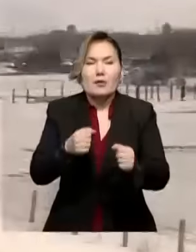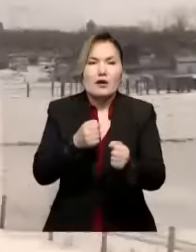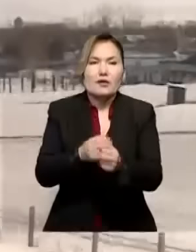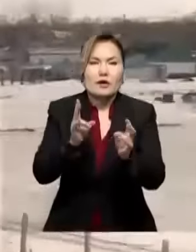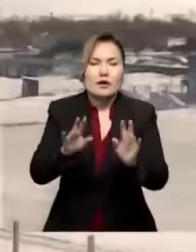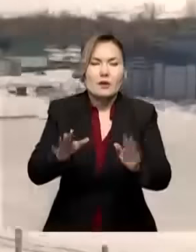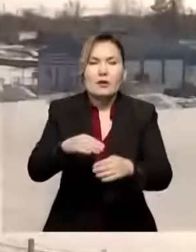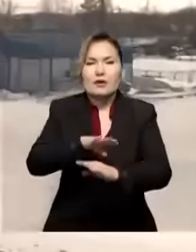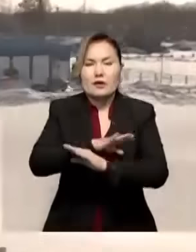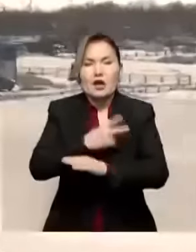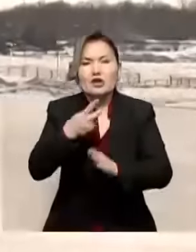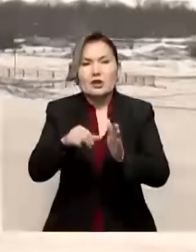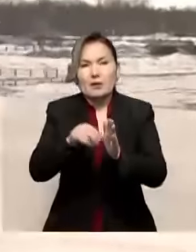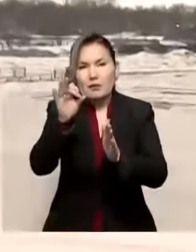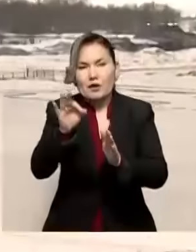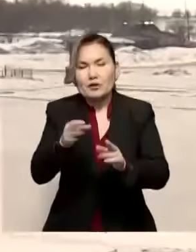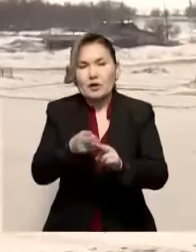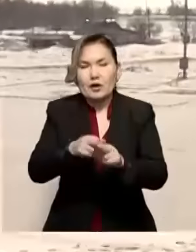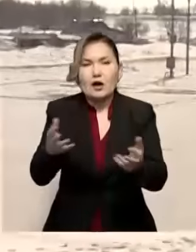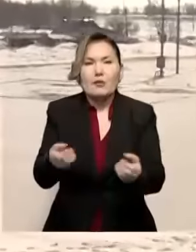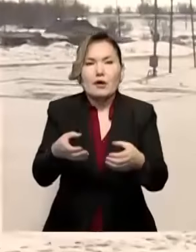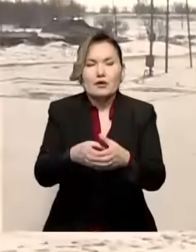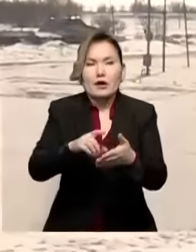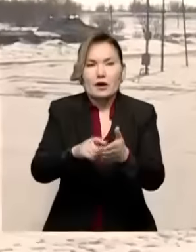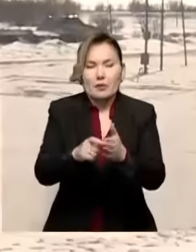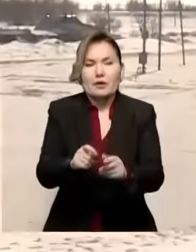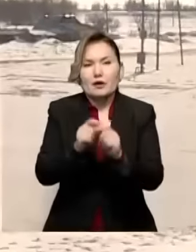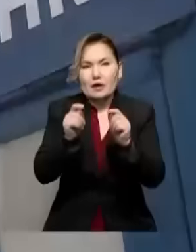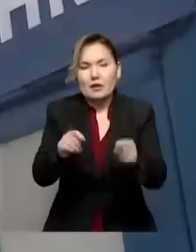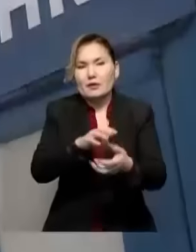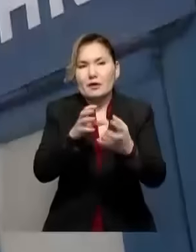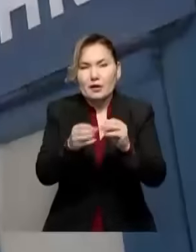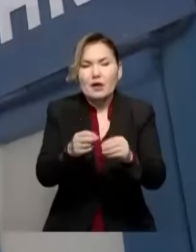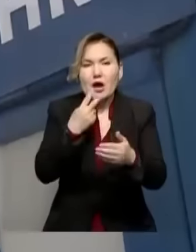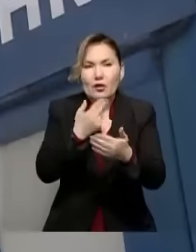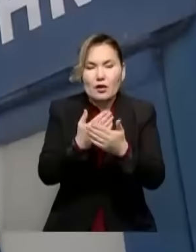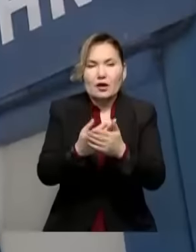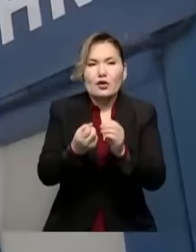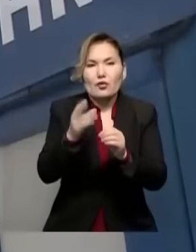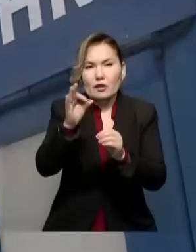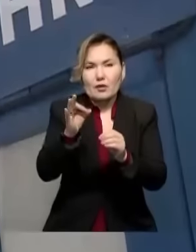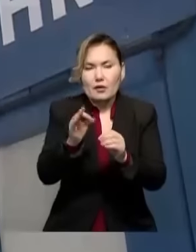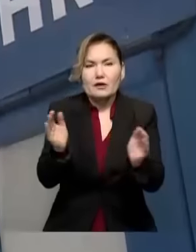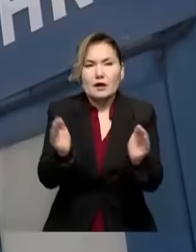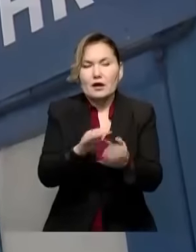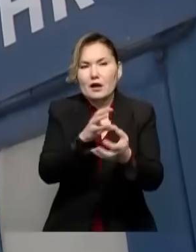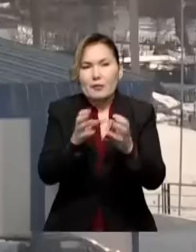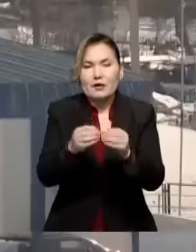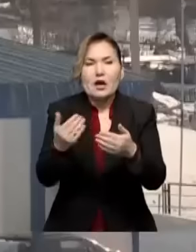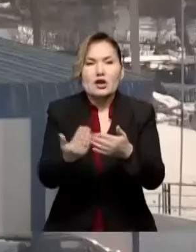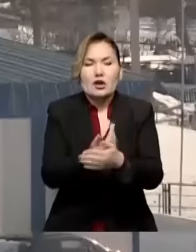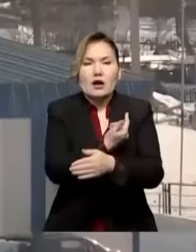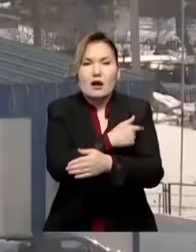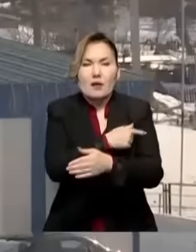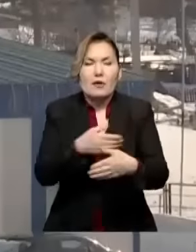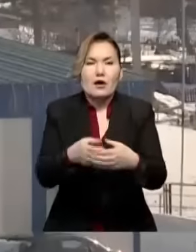болған өлім жітім 26% құраған еді. Құтқару пунктінің аумағында болған оқиғаларда бұл көрсеткіш 13%-ға дейін азайды. Жаңа әдістемеге